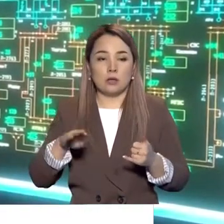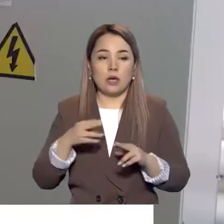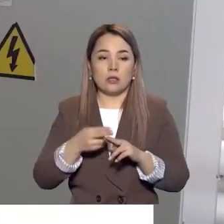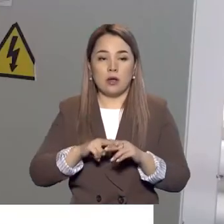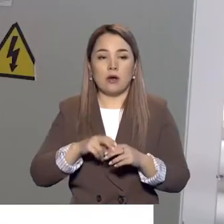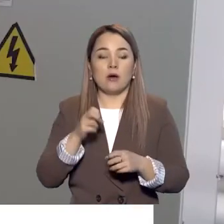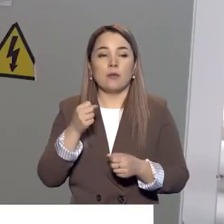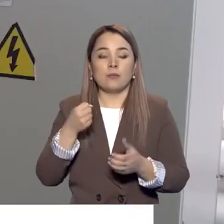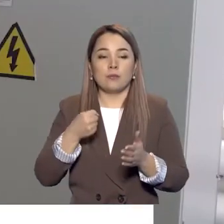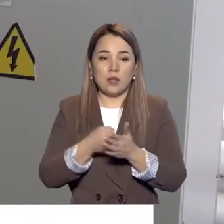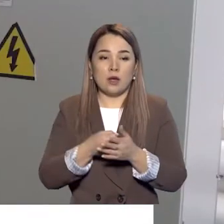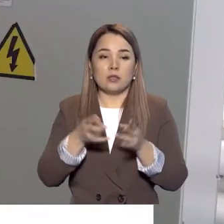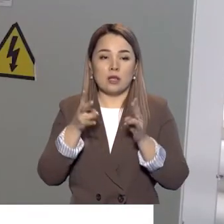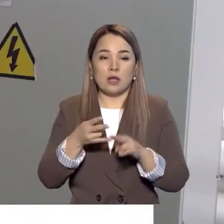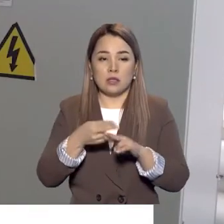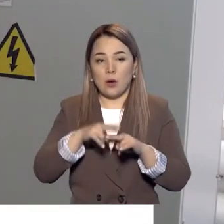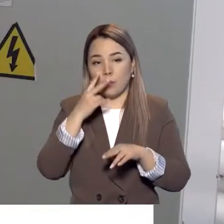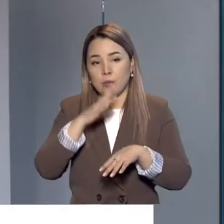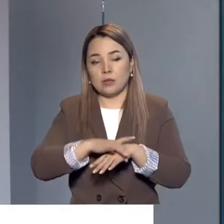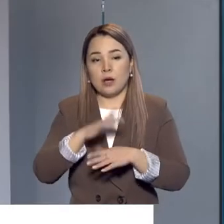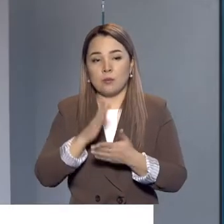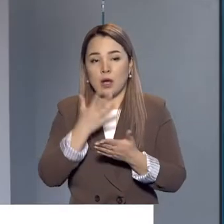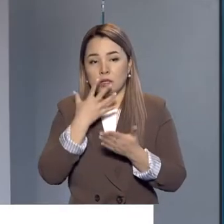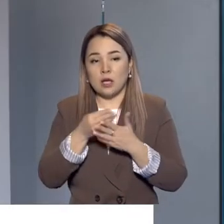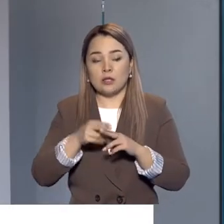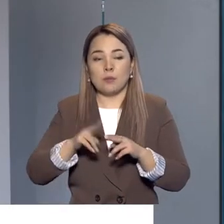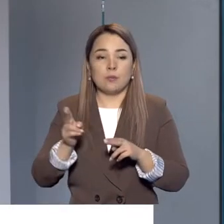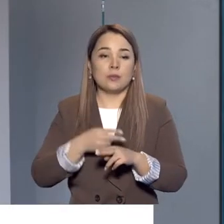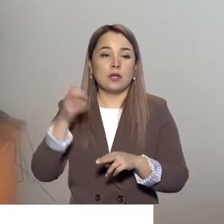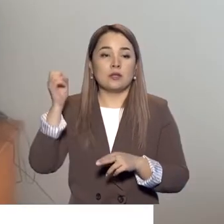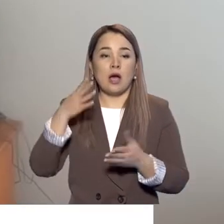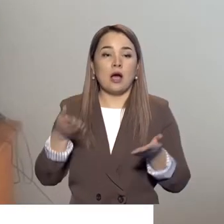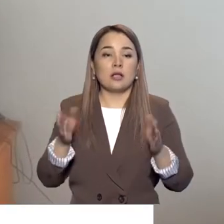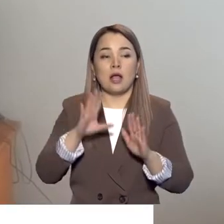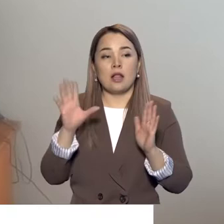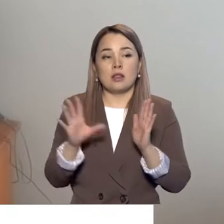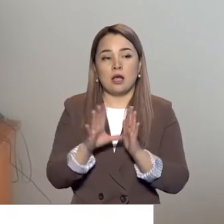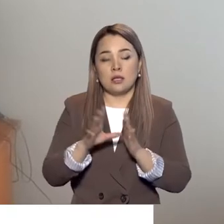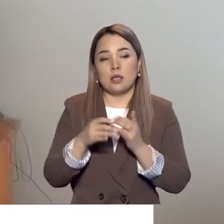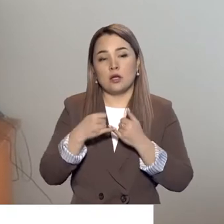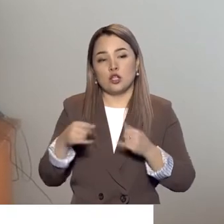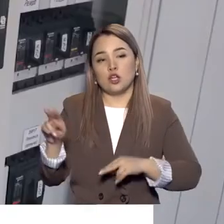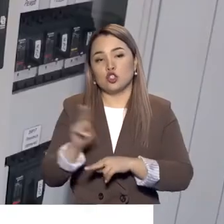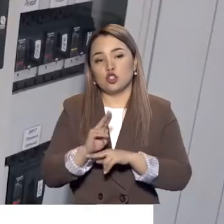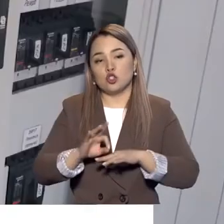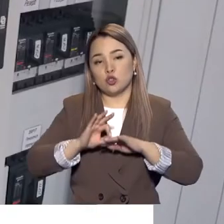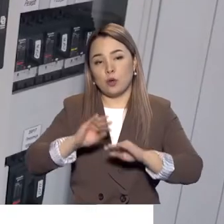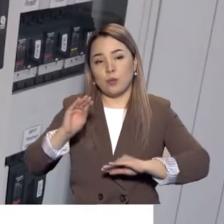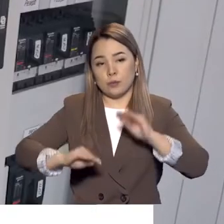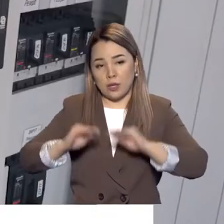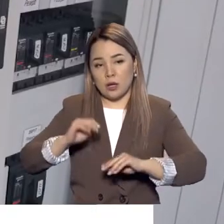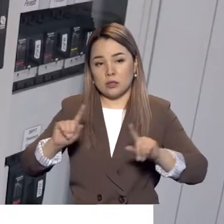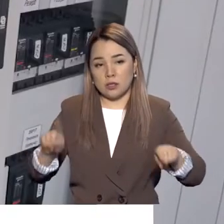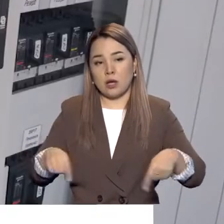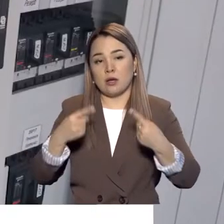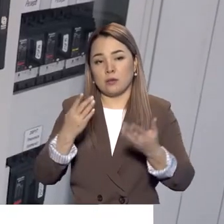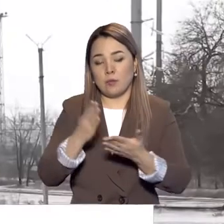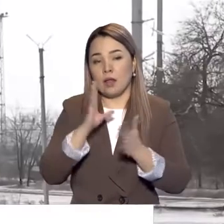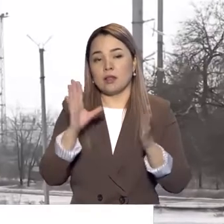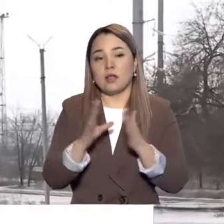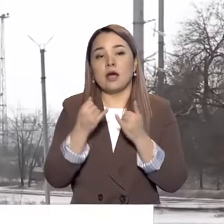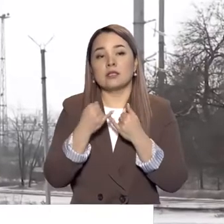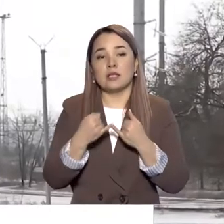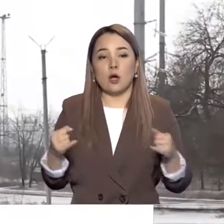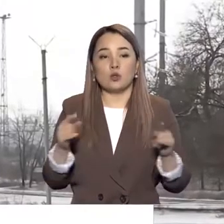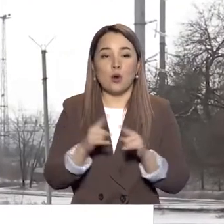болды. Энергетика министрлігінің хабарлауынша, қазір жарықсыз қалған аймақтағы энергия торабы толық қалпына келтірілді. Яғни электр желілік